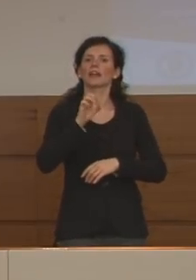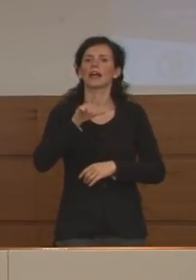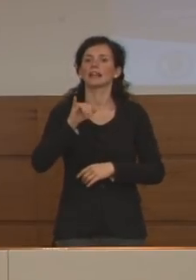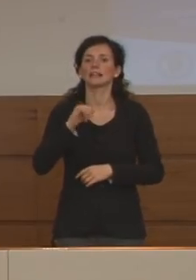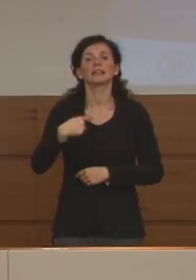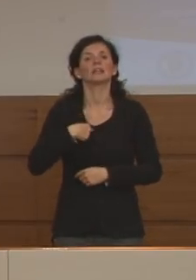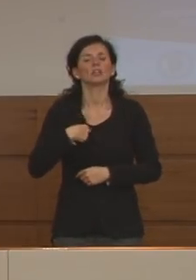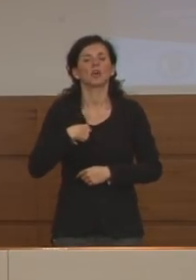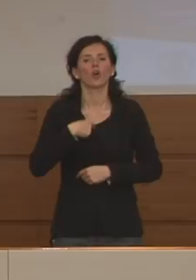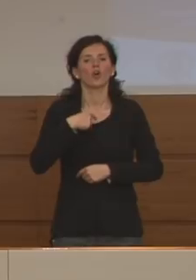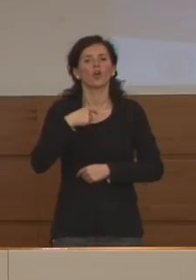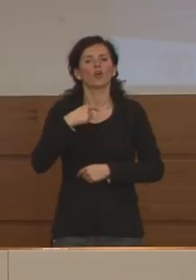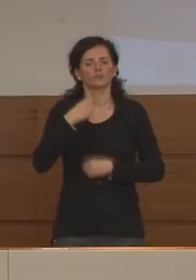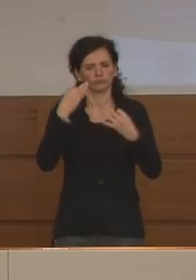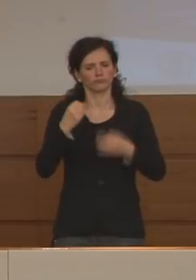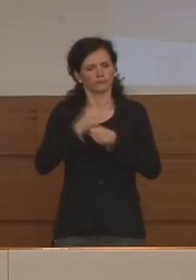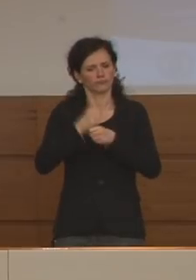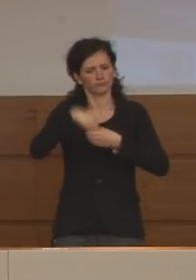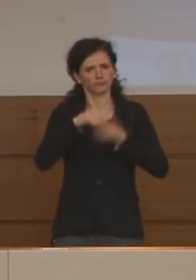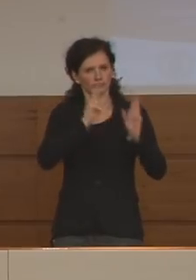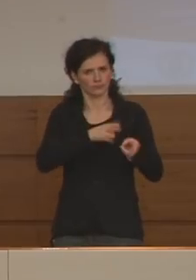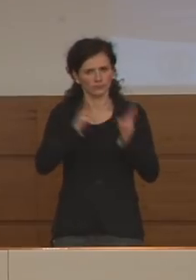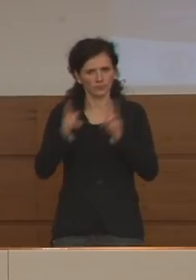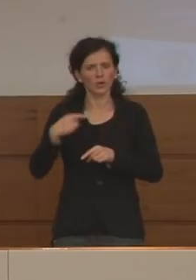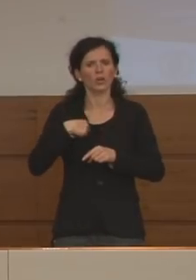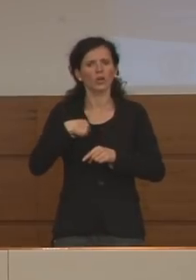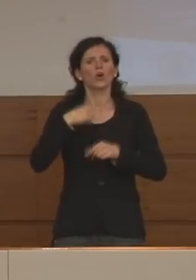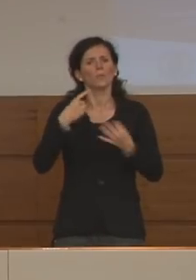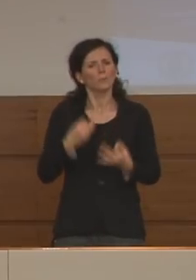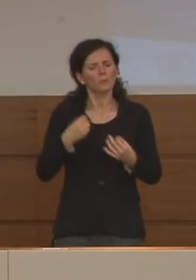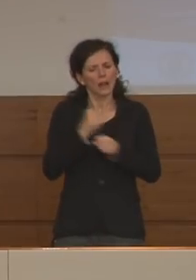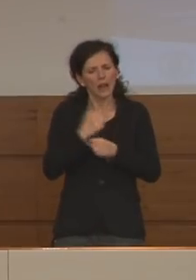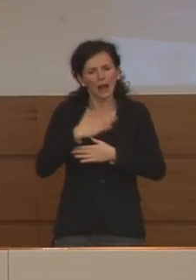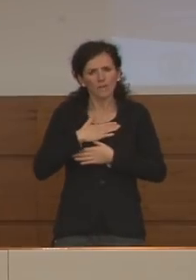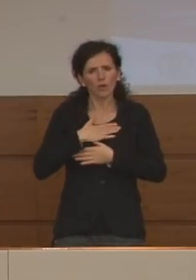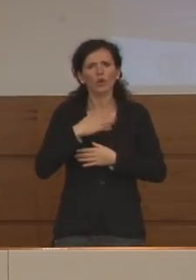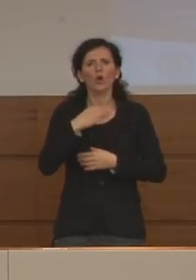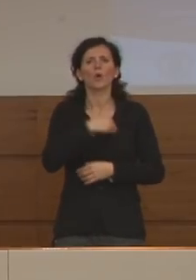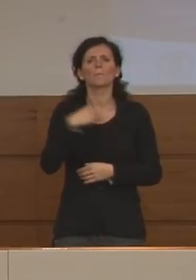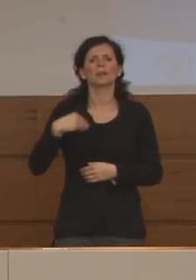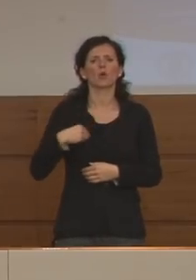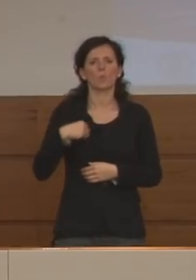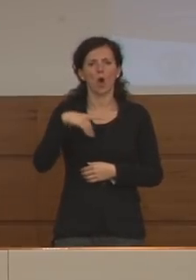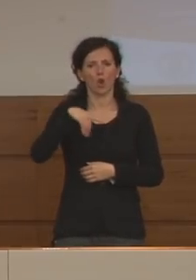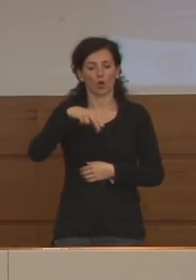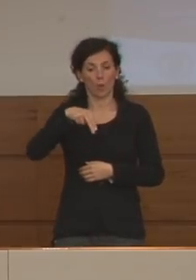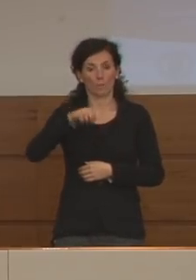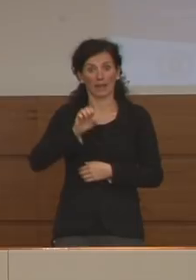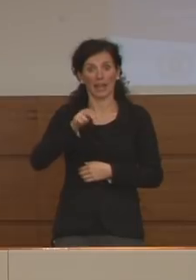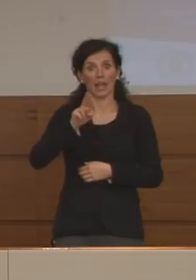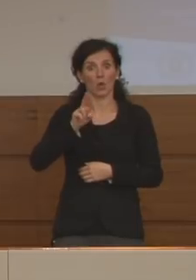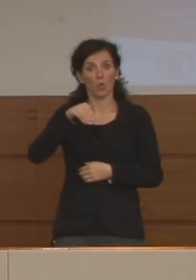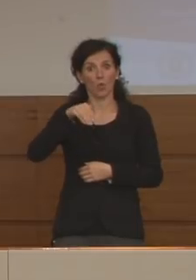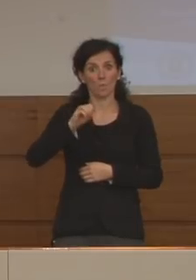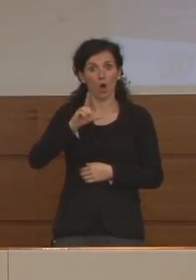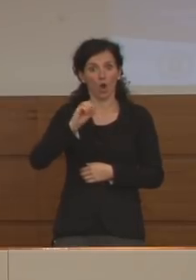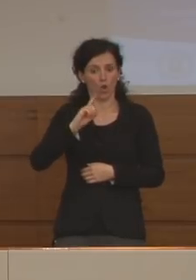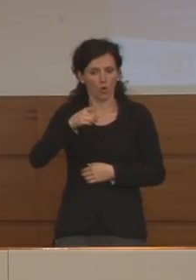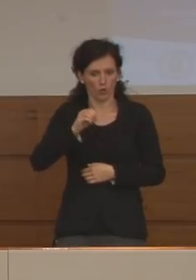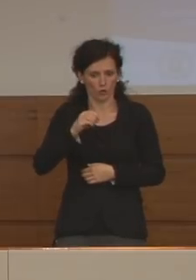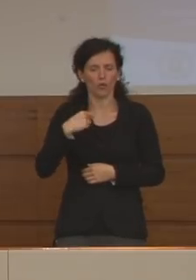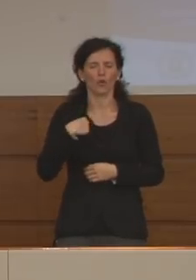sono un primo logo quindi mi occupo di pazienti e quindi non vorrei addentrarmi o